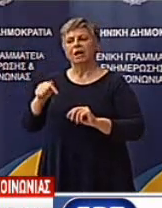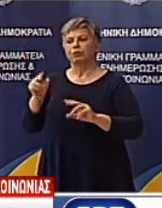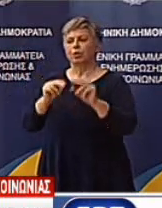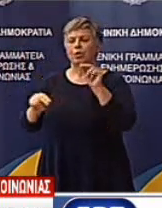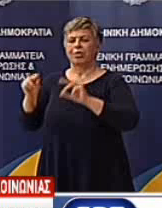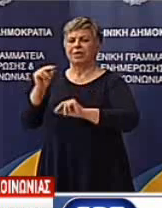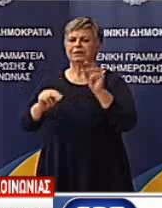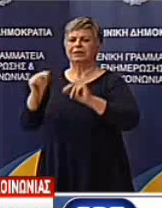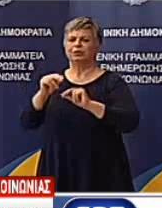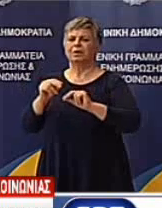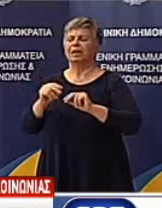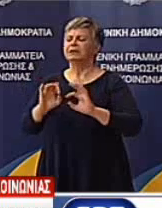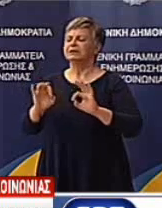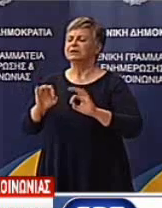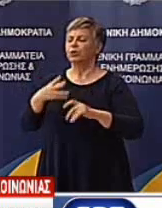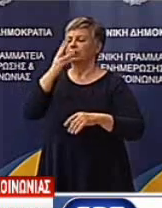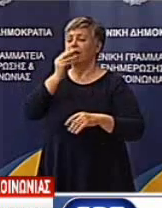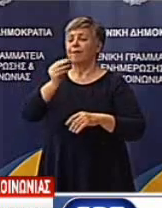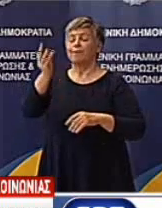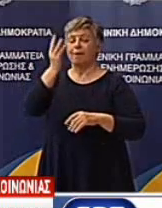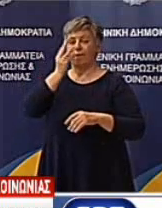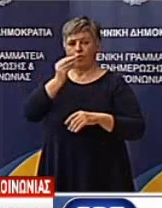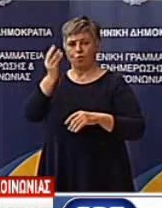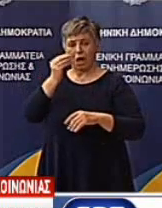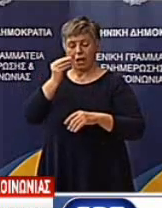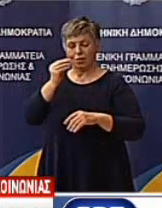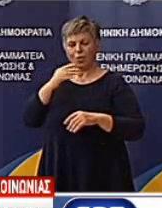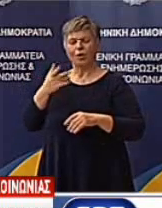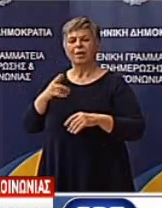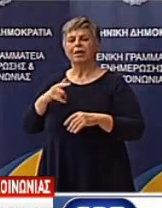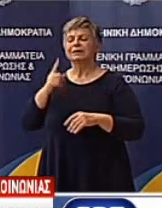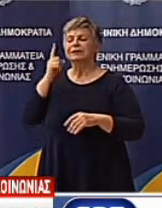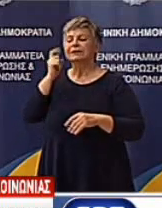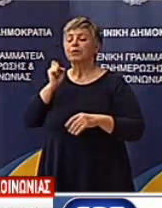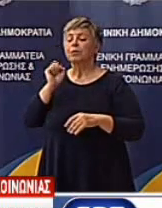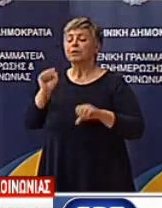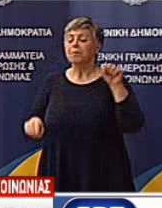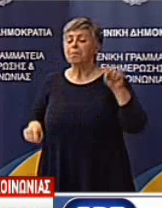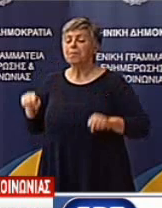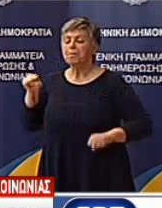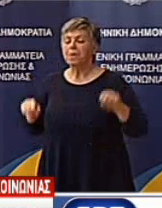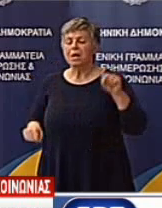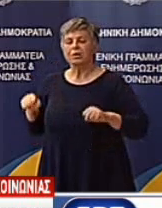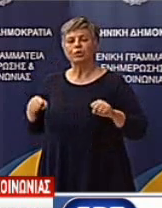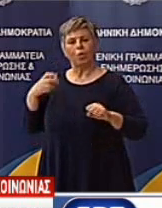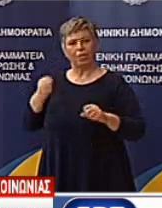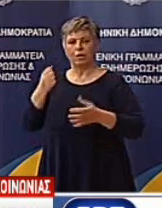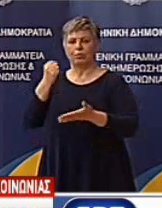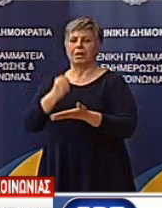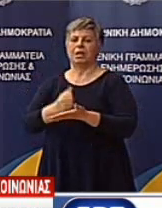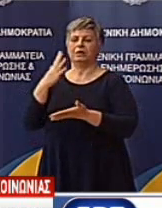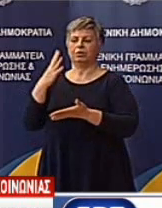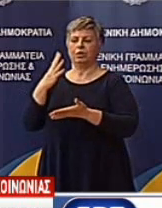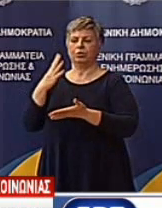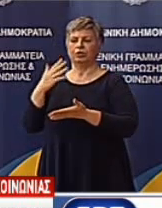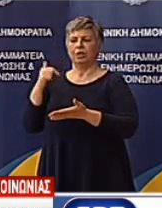το Φεβρουάριο, ούτως ώστε μέσα στο Μάρτιο να έχουμε την ολοκλήρωση της πρώτης αξιολόγησης. Αυτό είναι το πλαίσιο το οποίο και εμείς από την